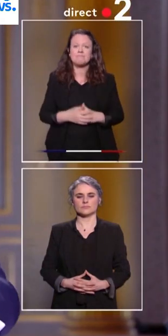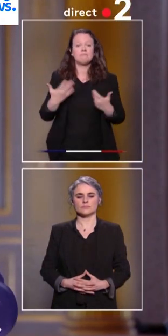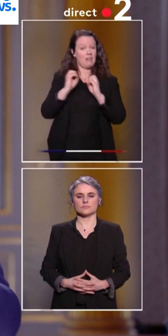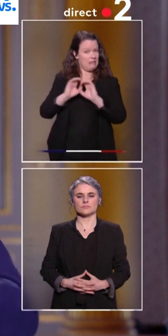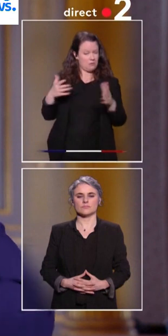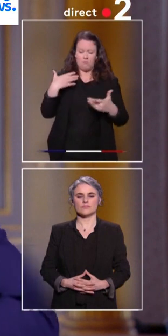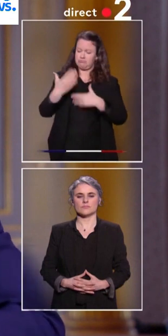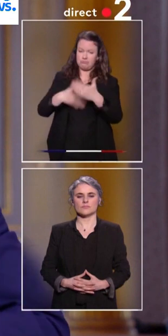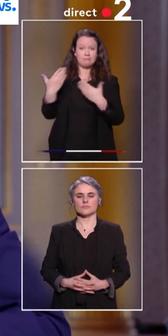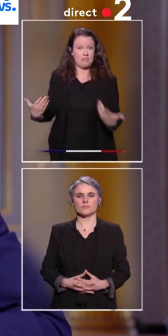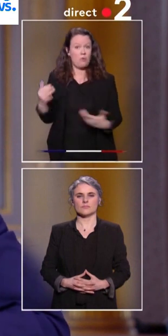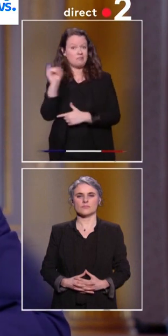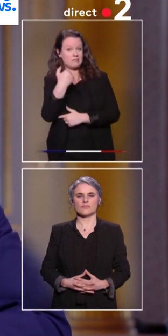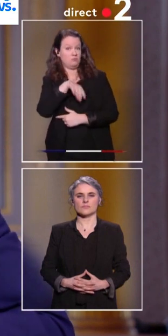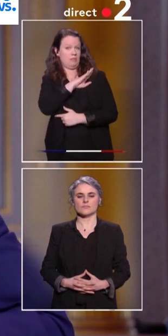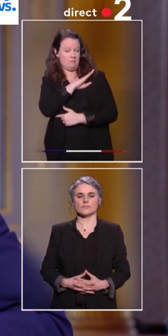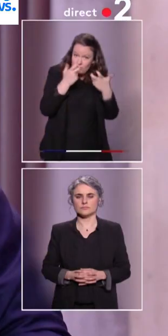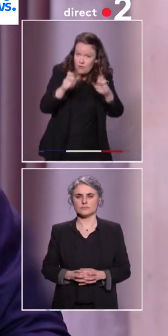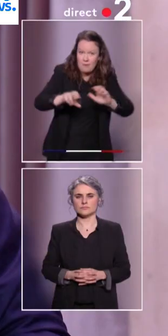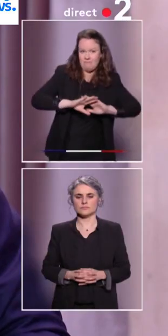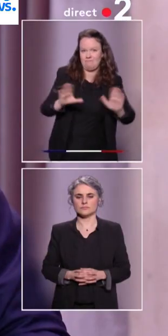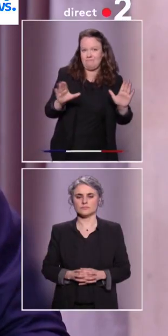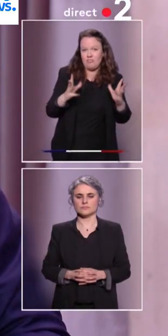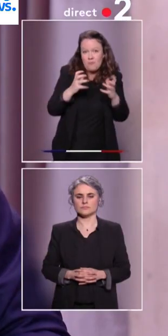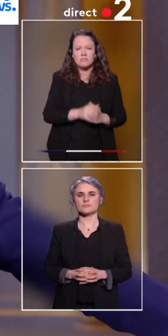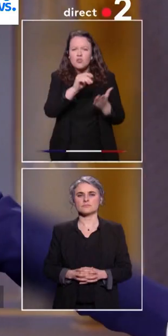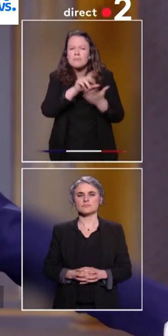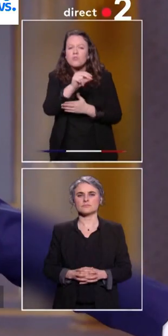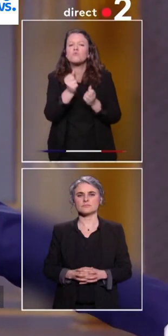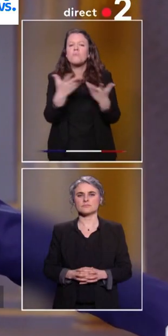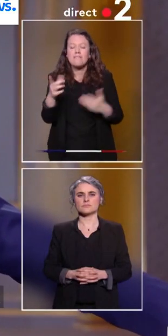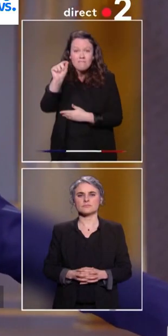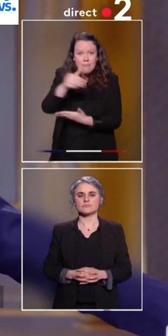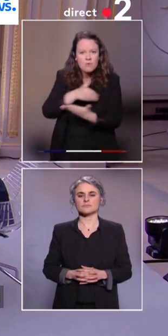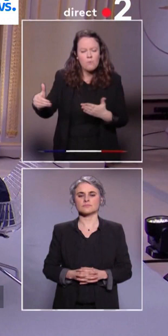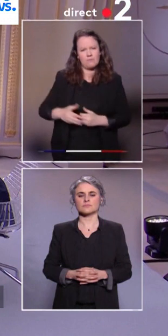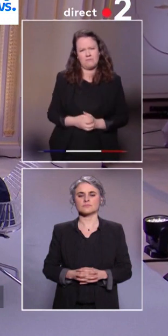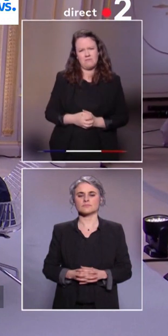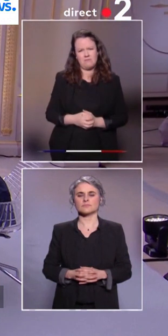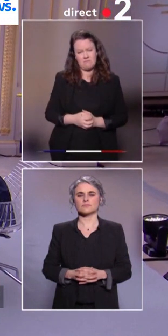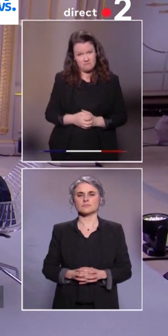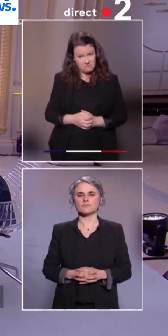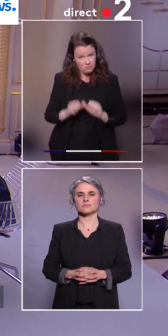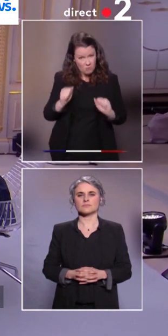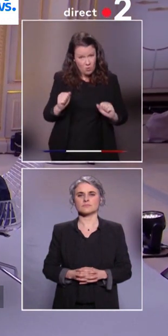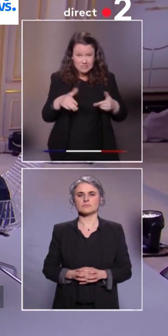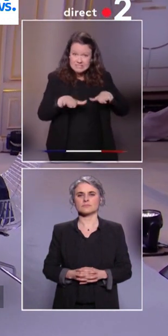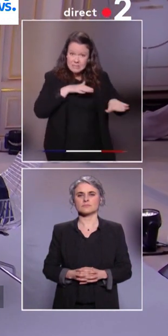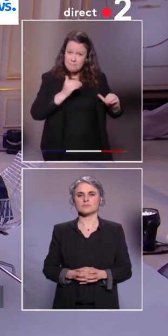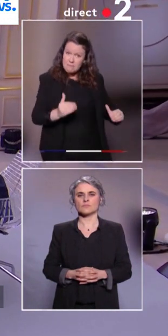Rund 12.000 Polizisten sollen im Einsatz sein. Est-ce que vous pensez qu'on peut continuer